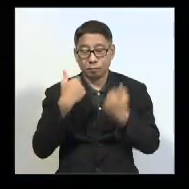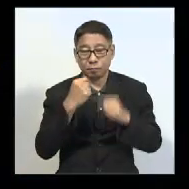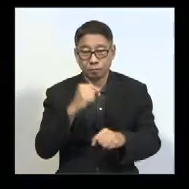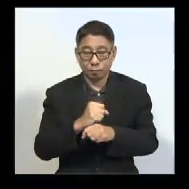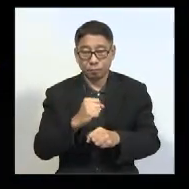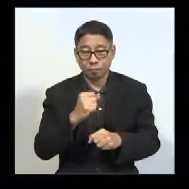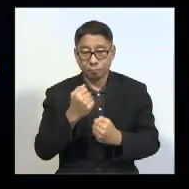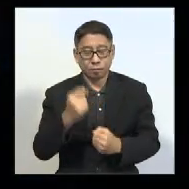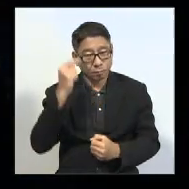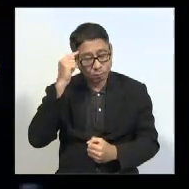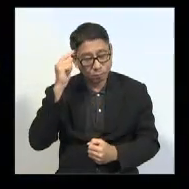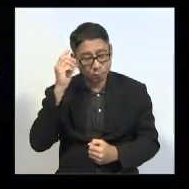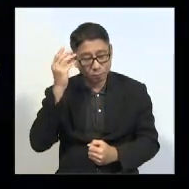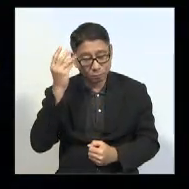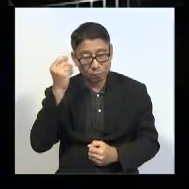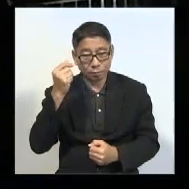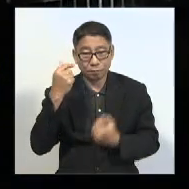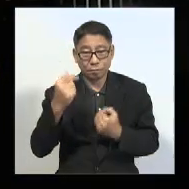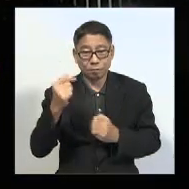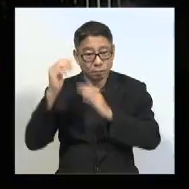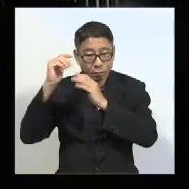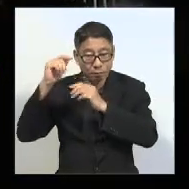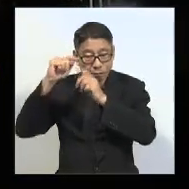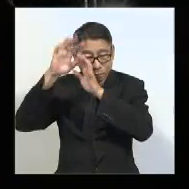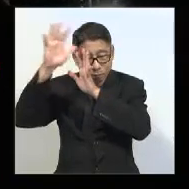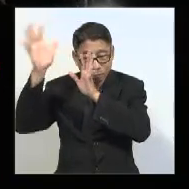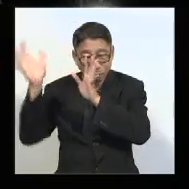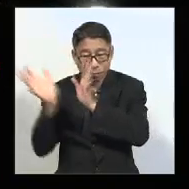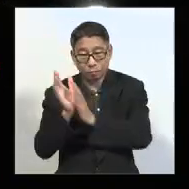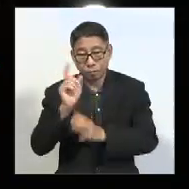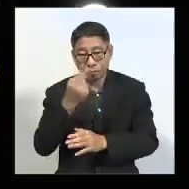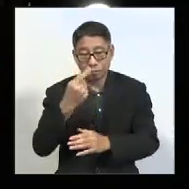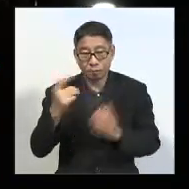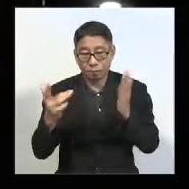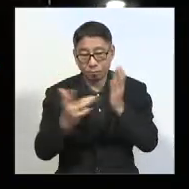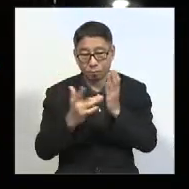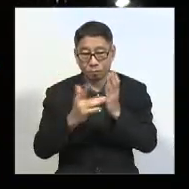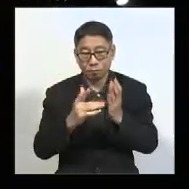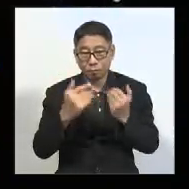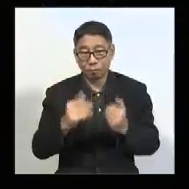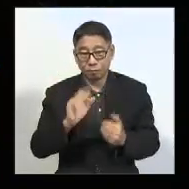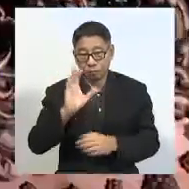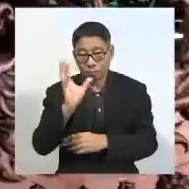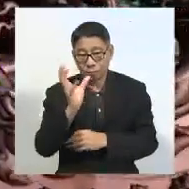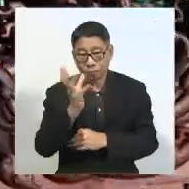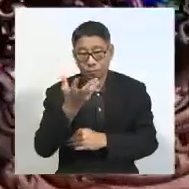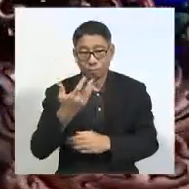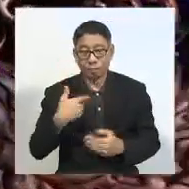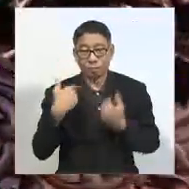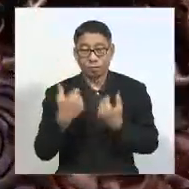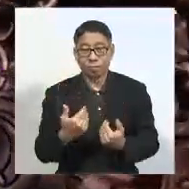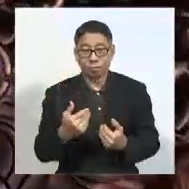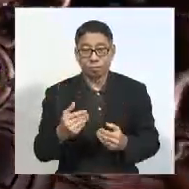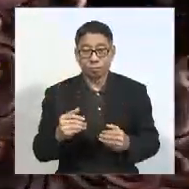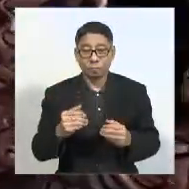สรรค์ทางแนวคิดจินตนาการแล้วก็มุมมองใหม่ๆผ่านมัลติมีเดียเทคโนโลยีดิจิทัลระดับโลกพร้อมกับมี